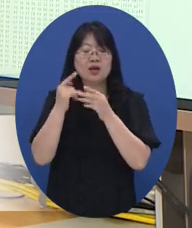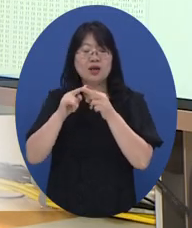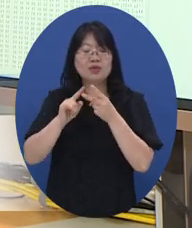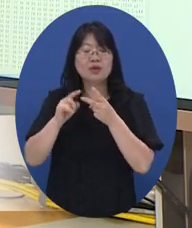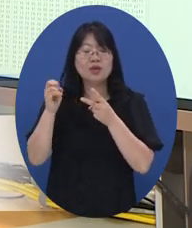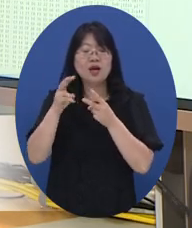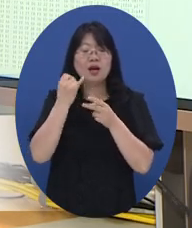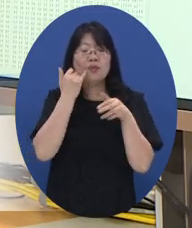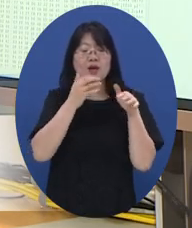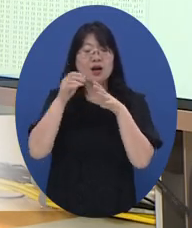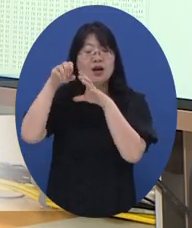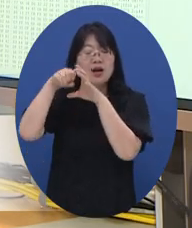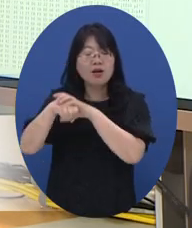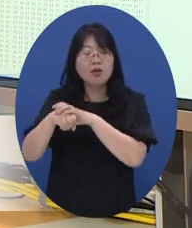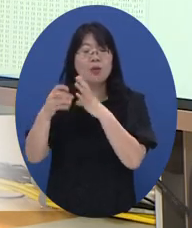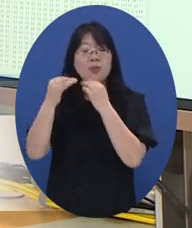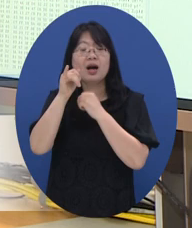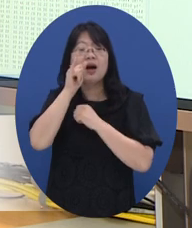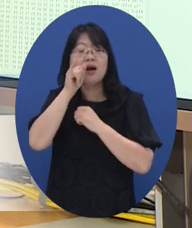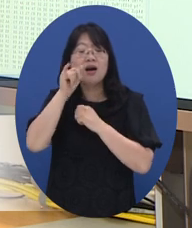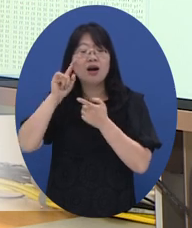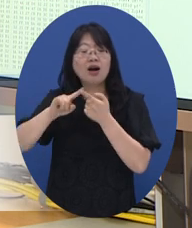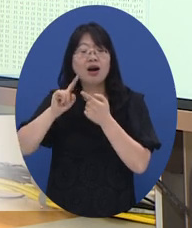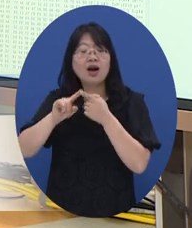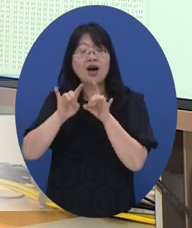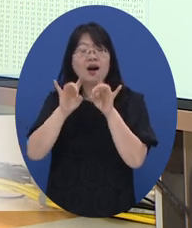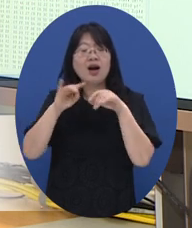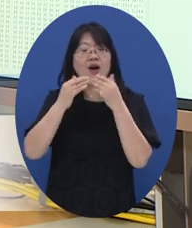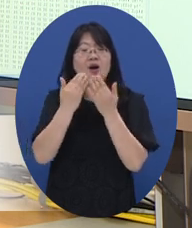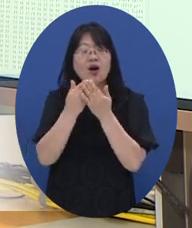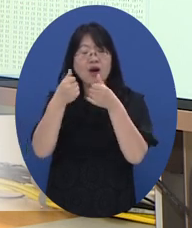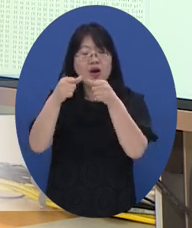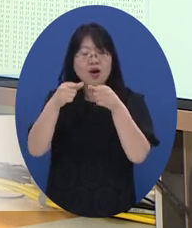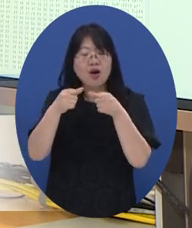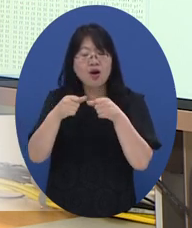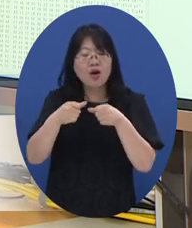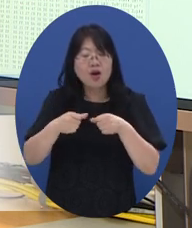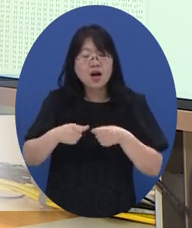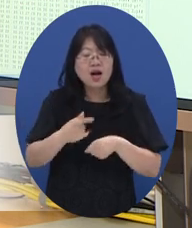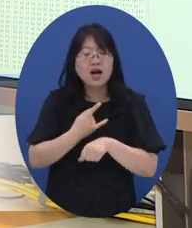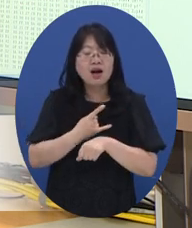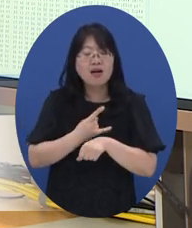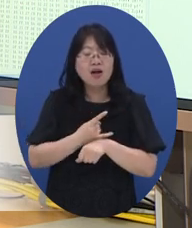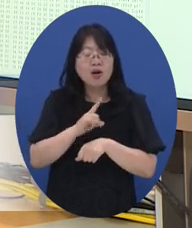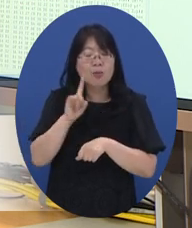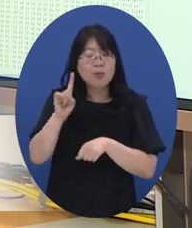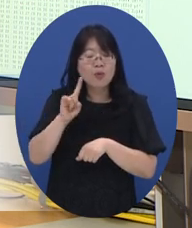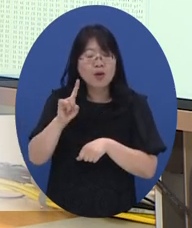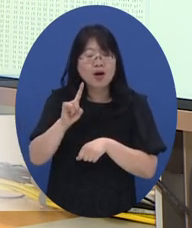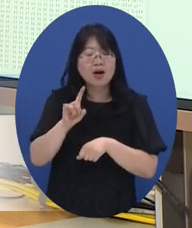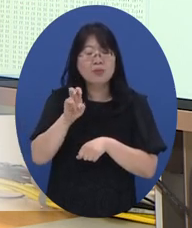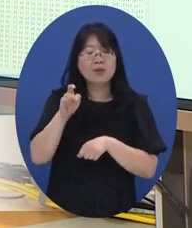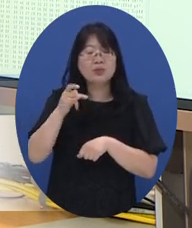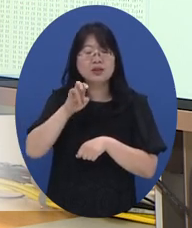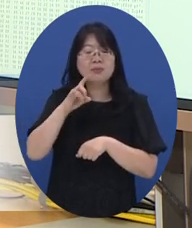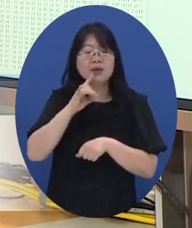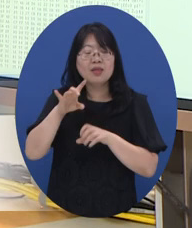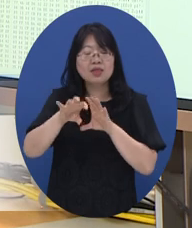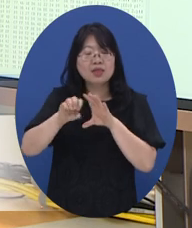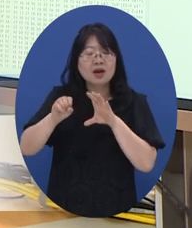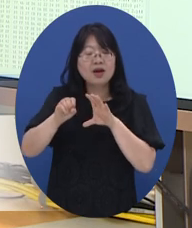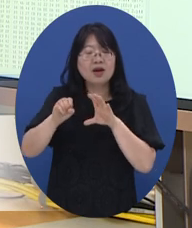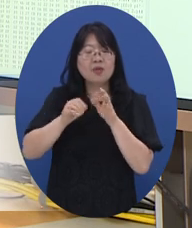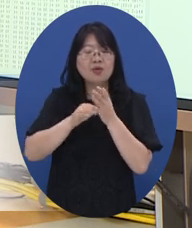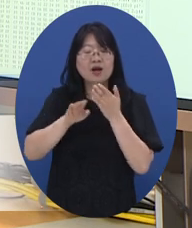태운 하던지 혹은 바닷속에 던질 실이 경우가 의외로 많으세요 휴대폰 자체를 일일이 다 분해를 해서 이제 메모리 만을 따로